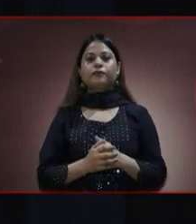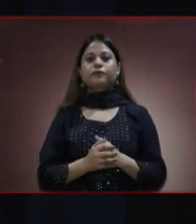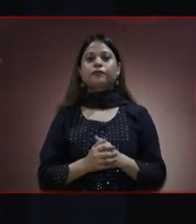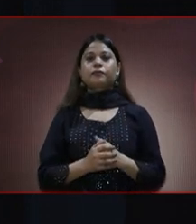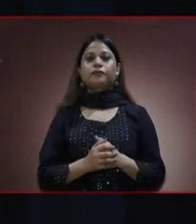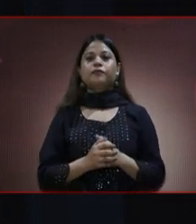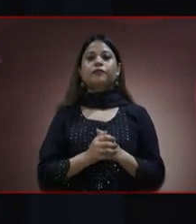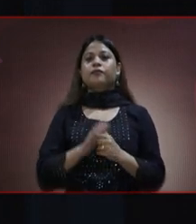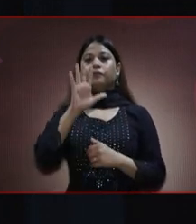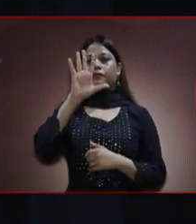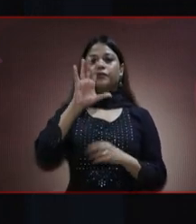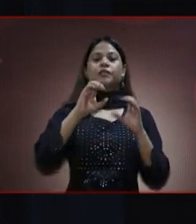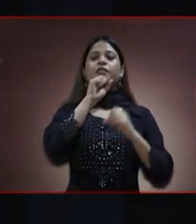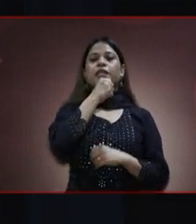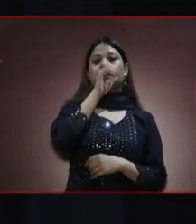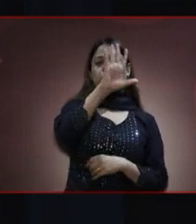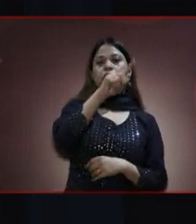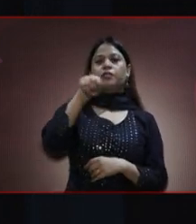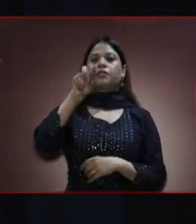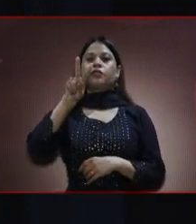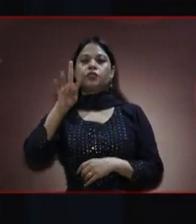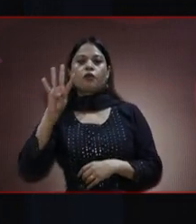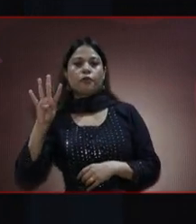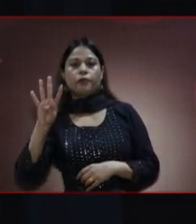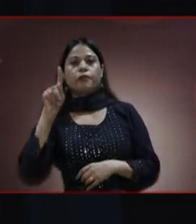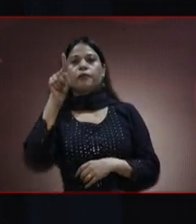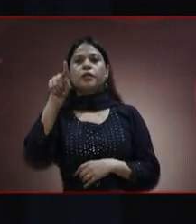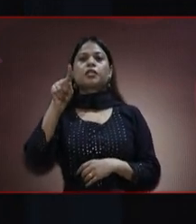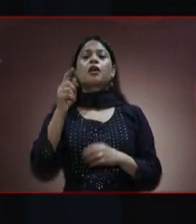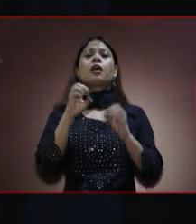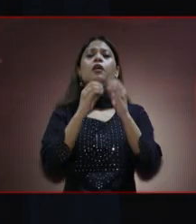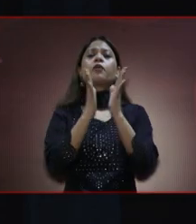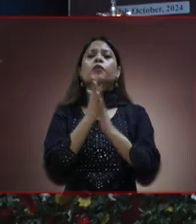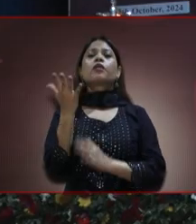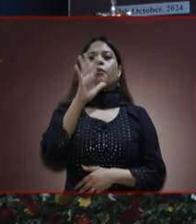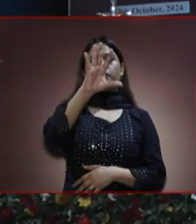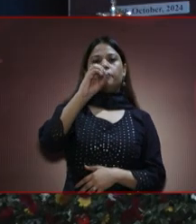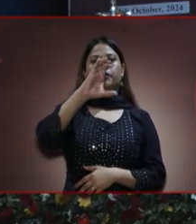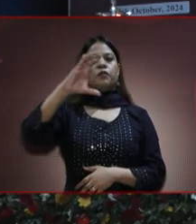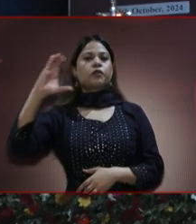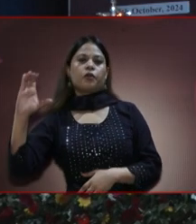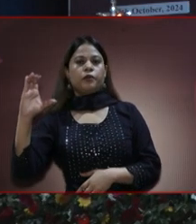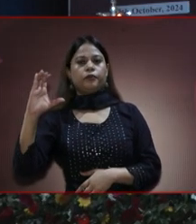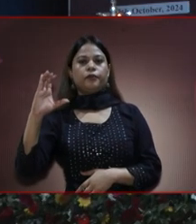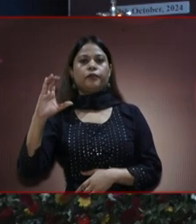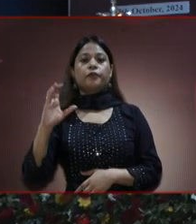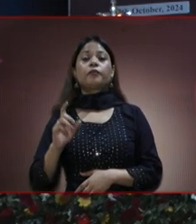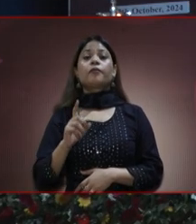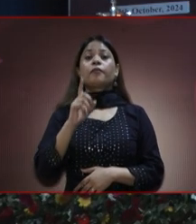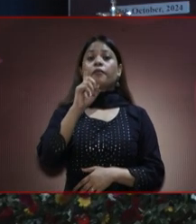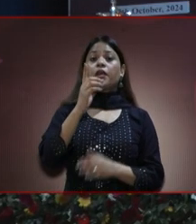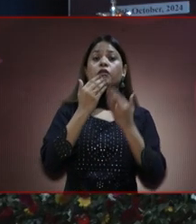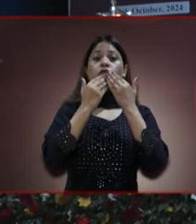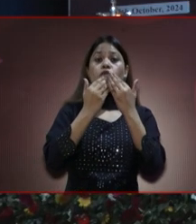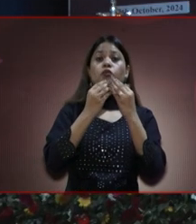देखें 5 से 24 साल के बच्चों का यदि हम जनसंख्या लें तो ये 50 करोड़ है और हमारे सिर्फ स्कूलों में